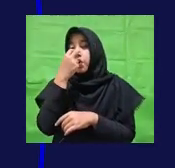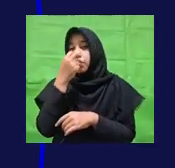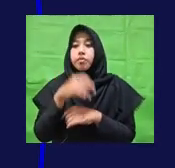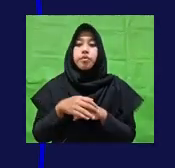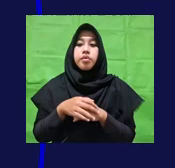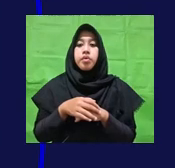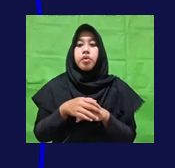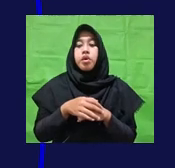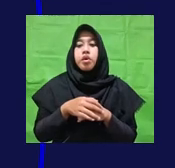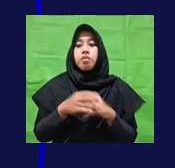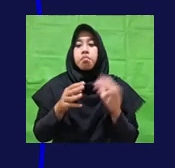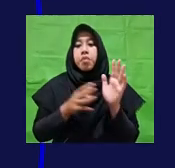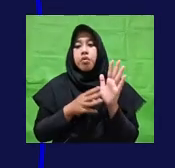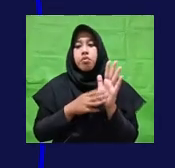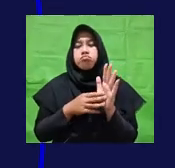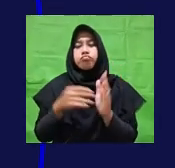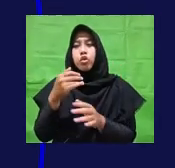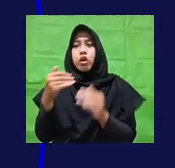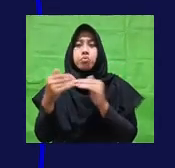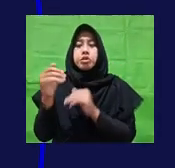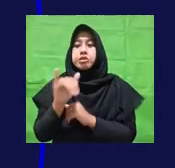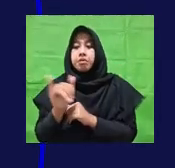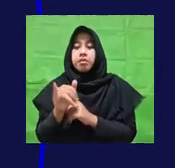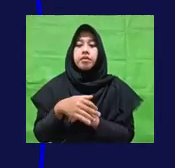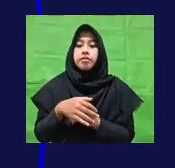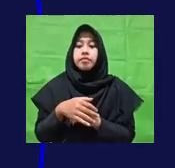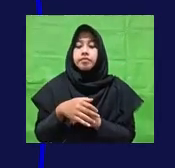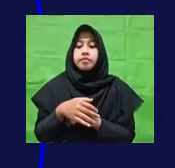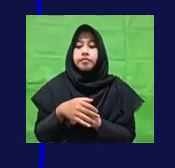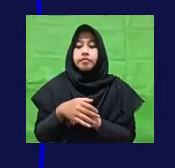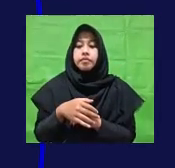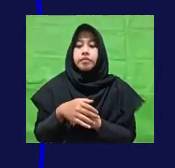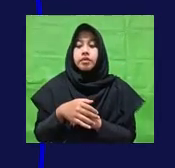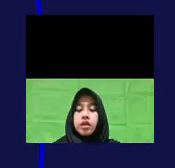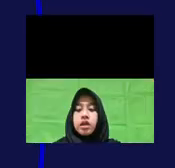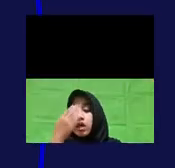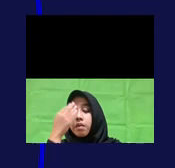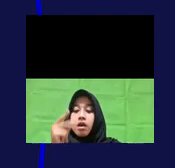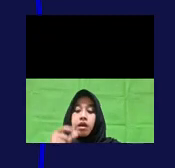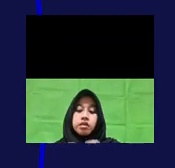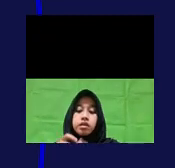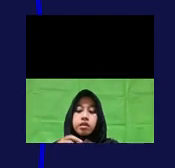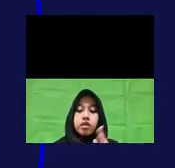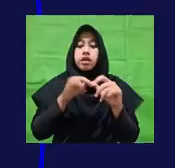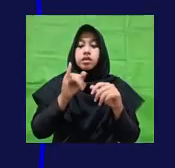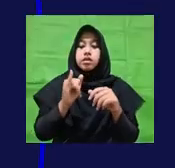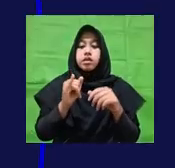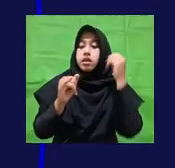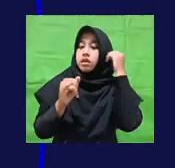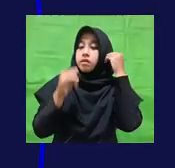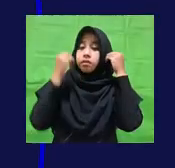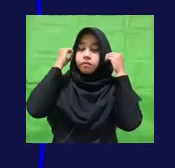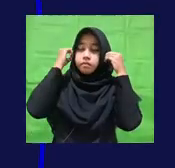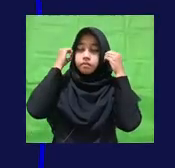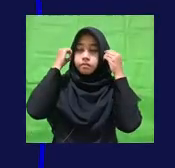yang kurang lebih sama di Selasar Sunaryo. Kenapa residensi institusional yang kami hadirkan di sini? Karena di